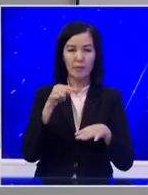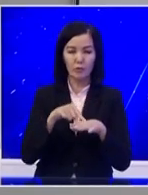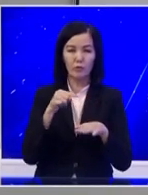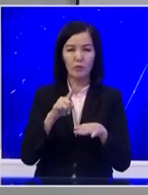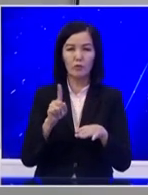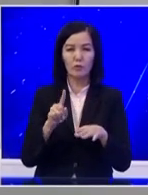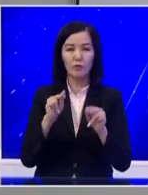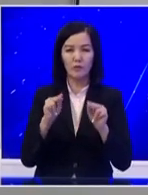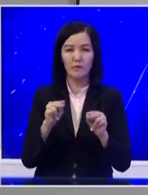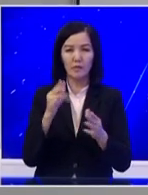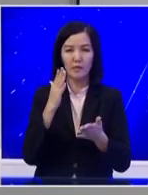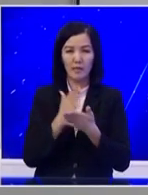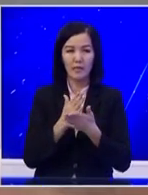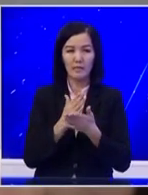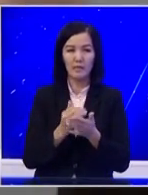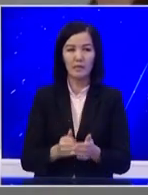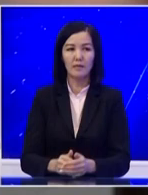ситуации.